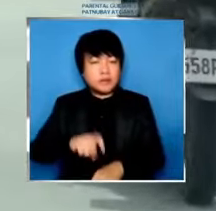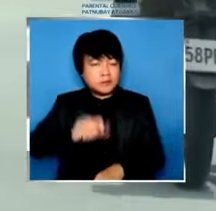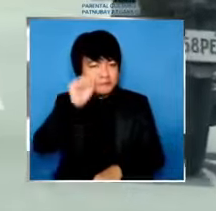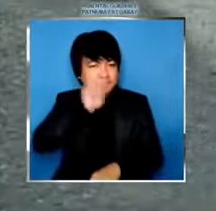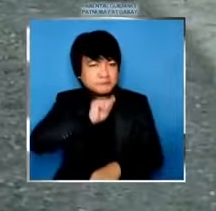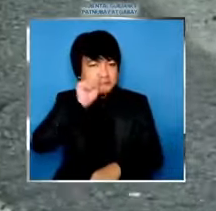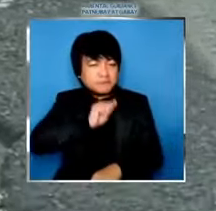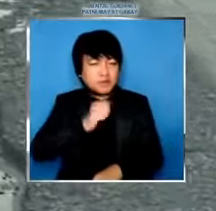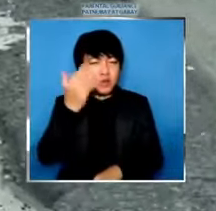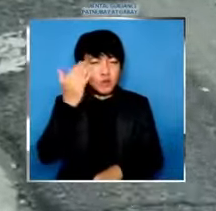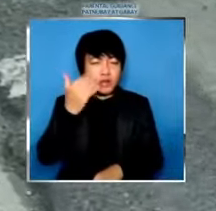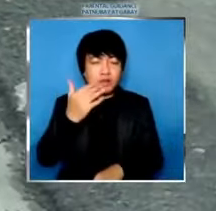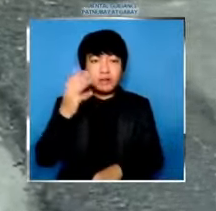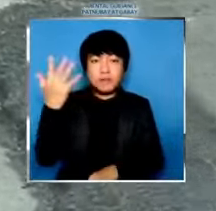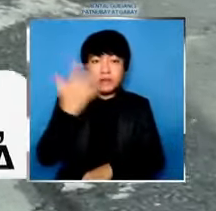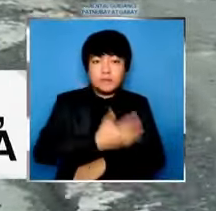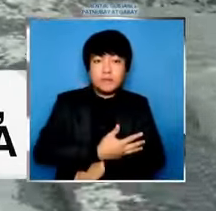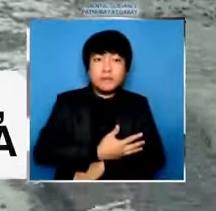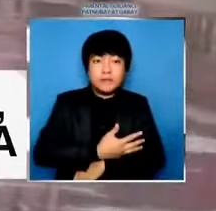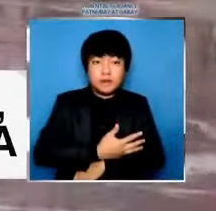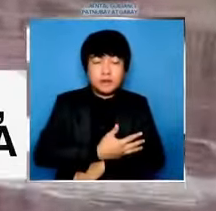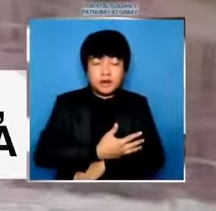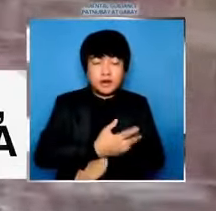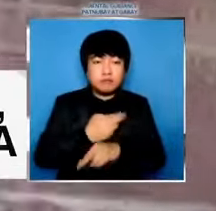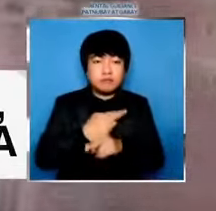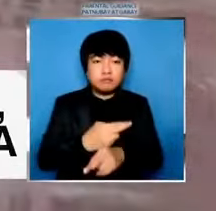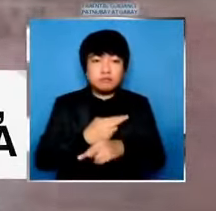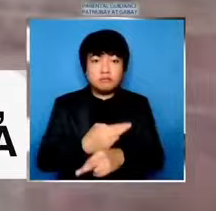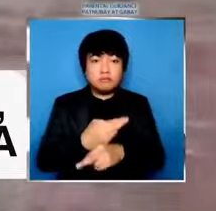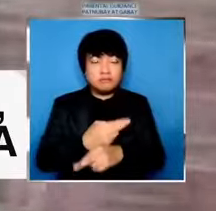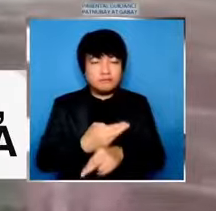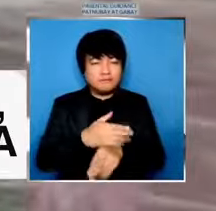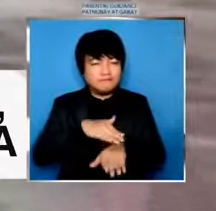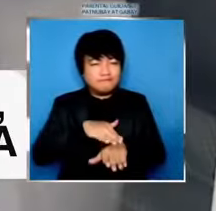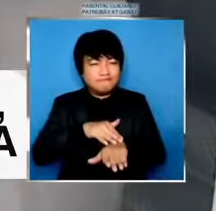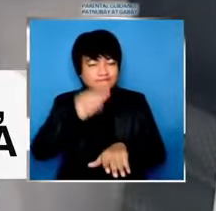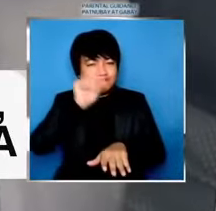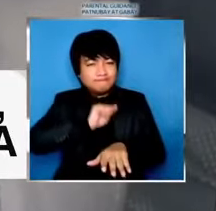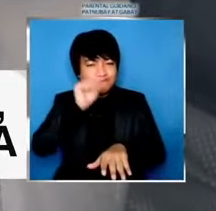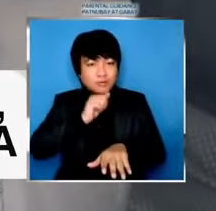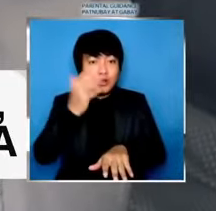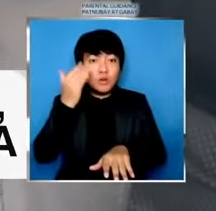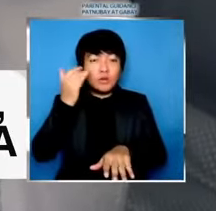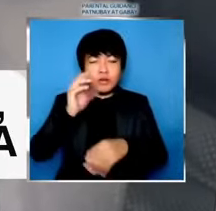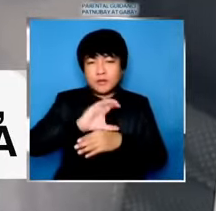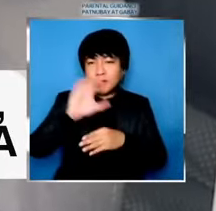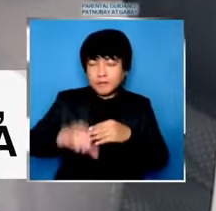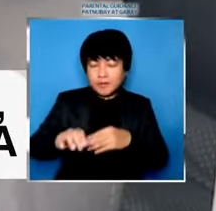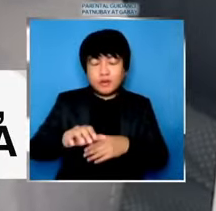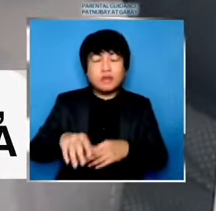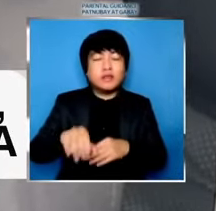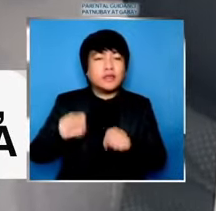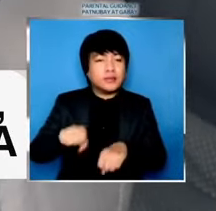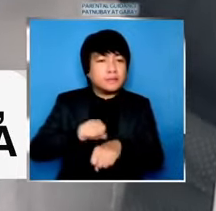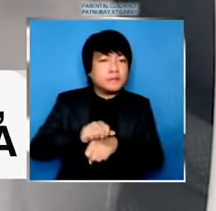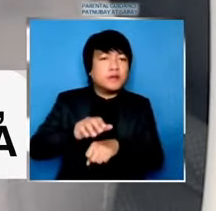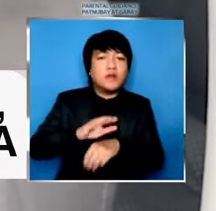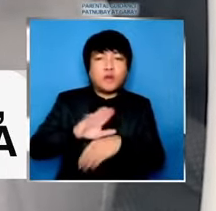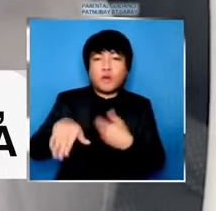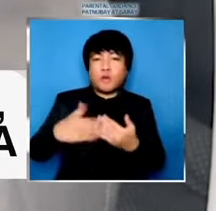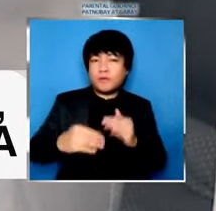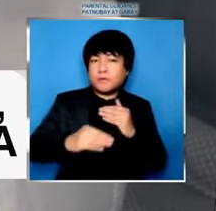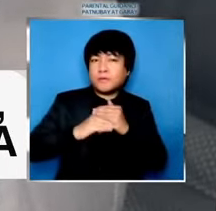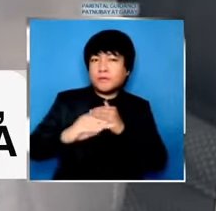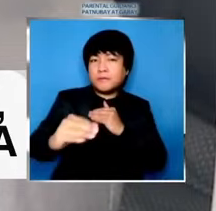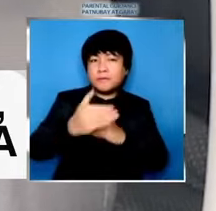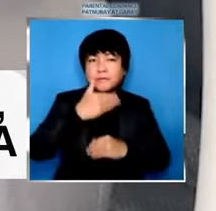ang 5 araw na pagsasaayos na kanilang gagawin ay para naman daw sa lahat. Siyempre, magagawa ng kalsado, sir, papatag. Depende pag